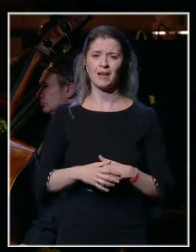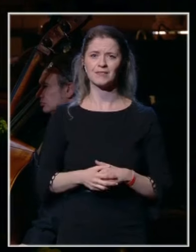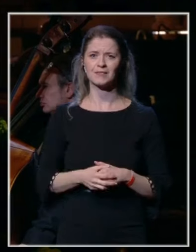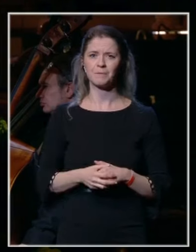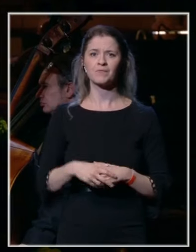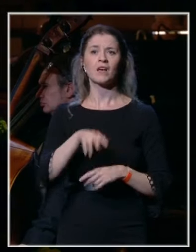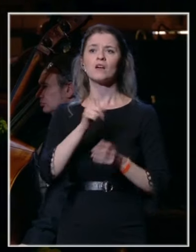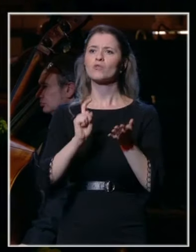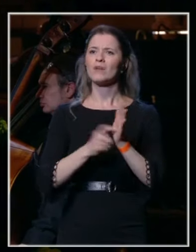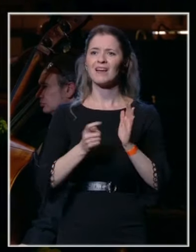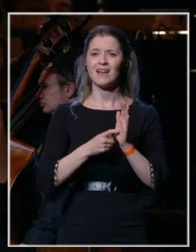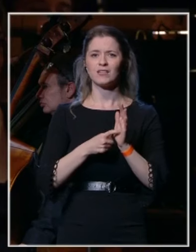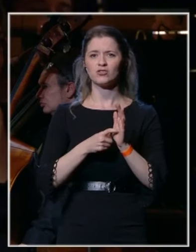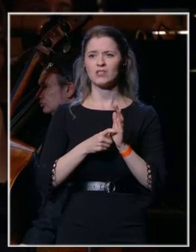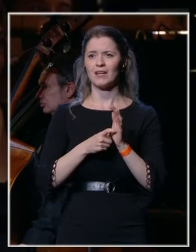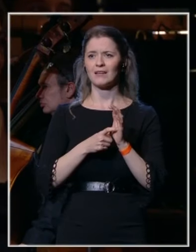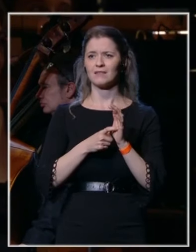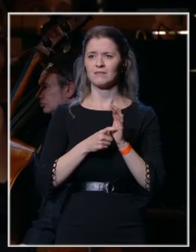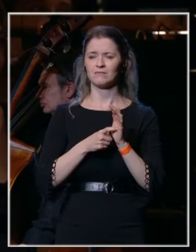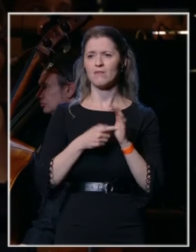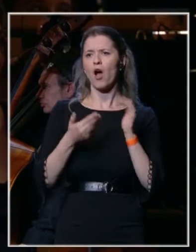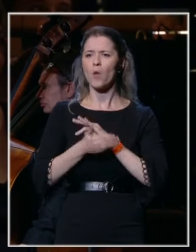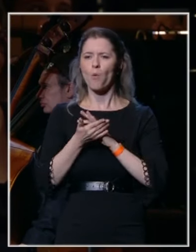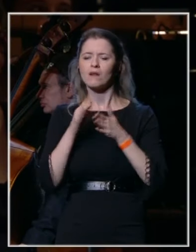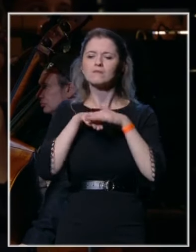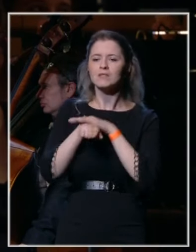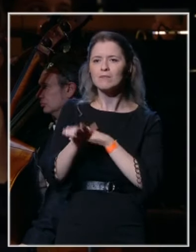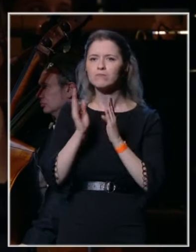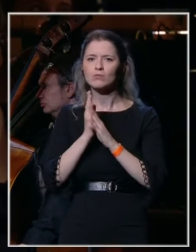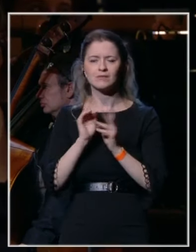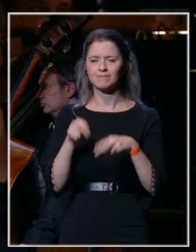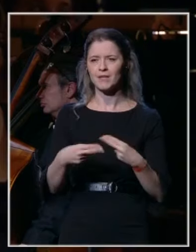kötelesség elől, alól pedig nem szabad kibújni.